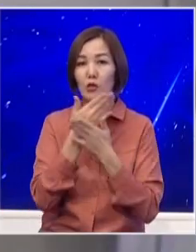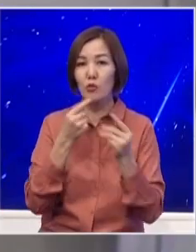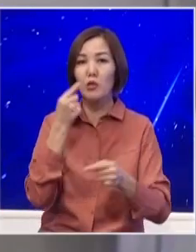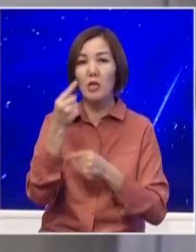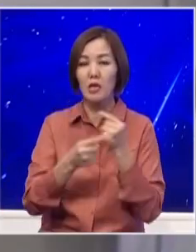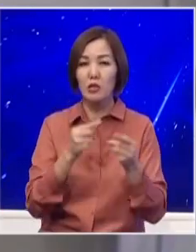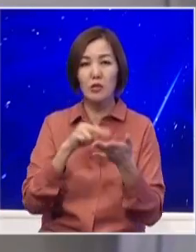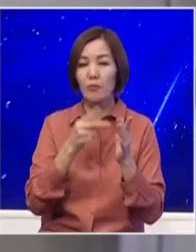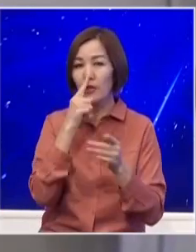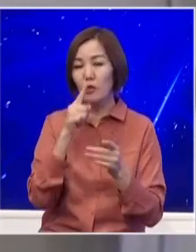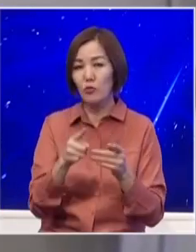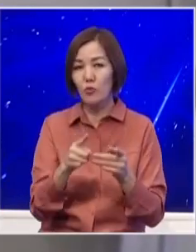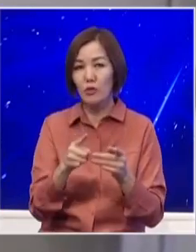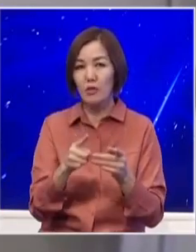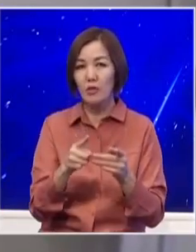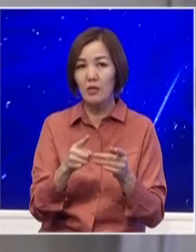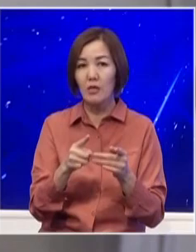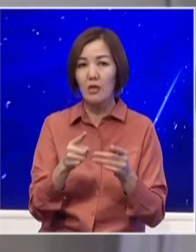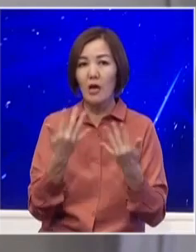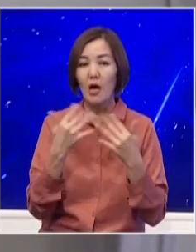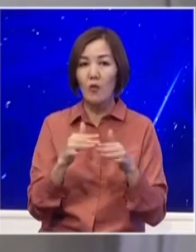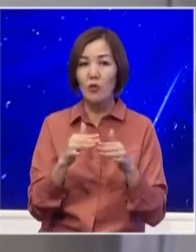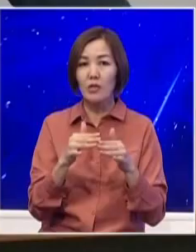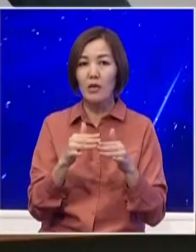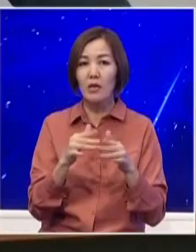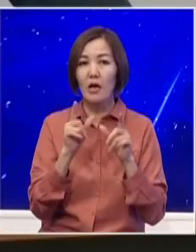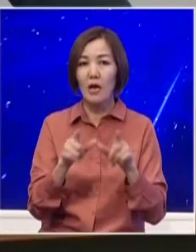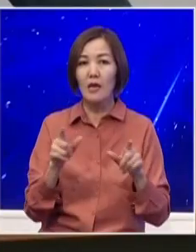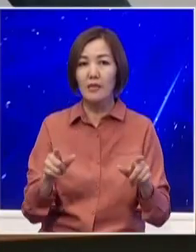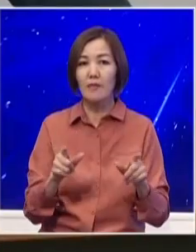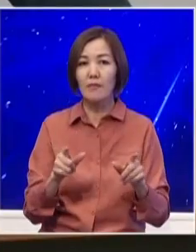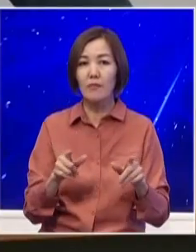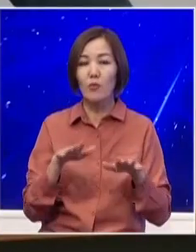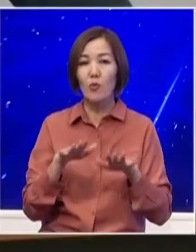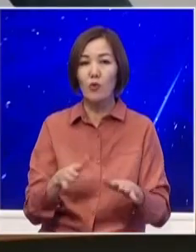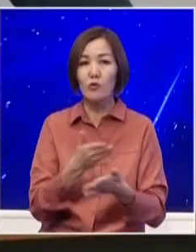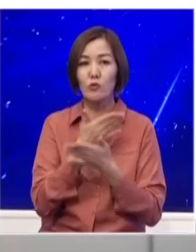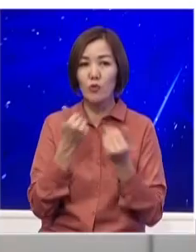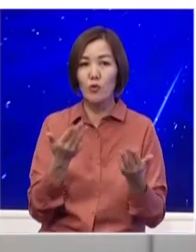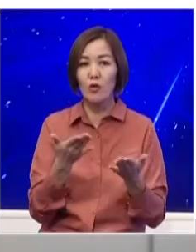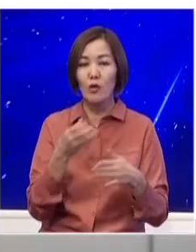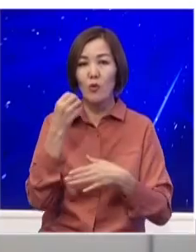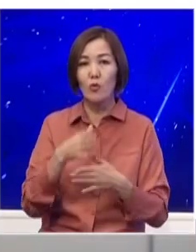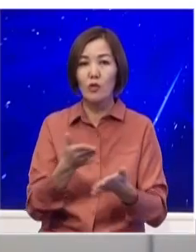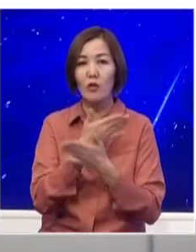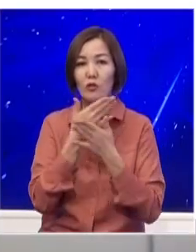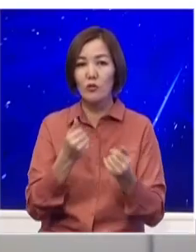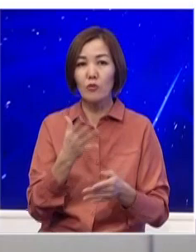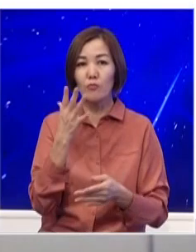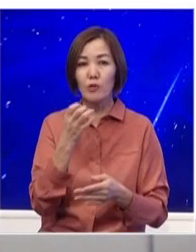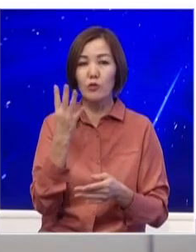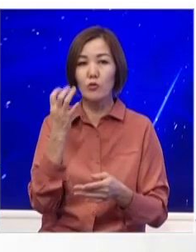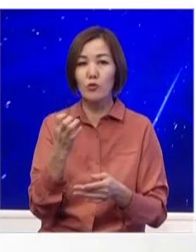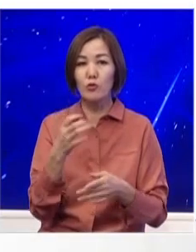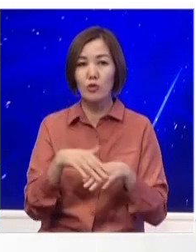da yok bizde planda. Ауылда вообще адам халықтың жиналатын орталық жоқ. 500 адам, 400 адам тұрып